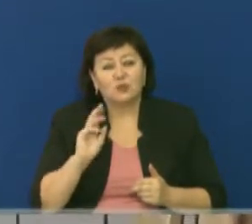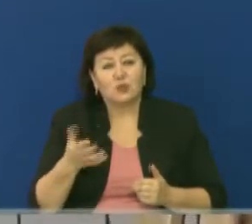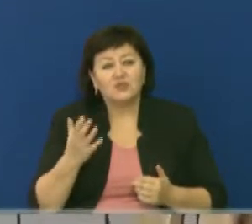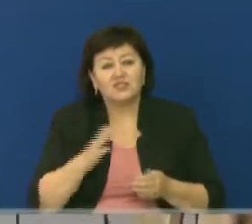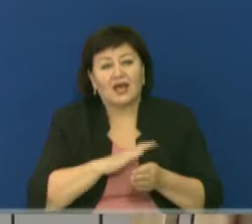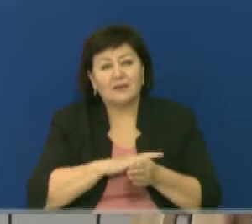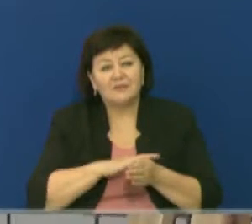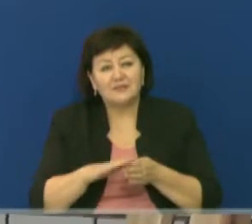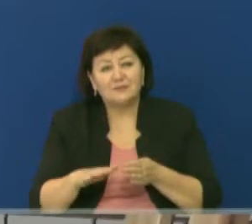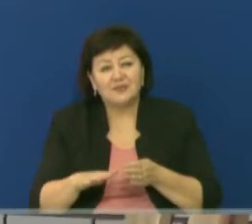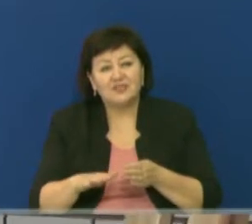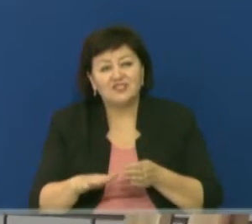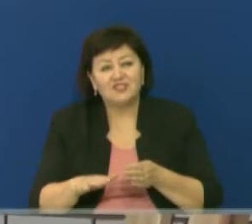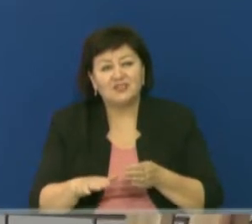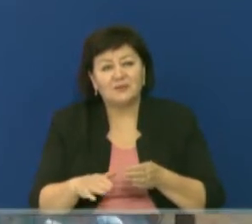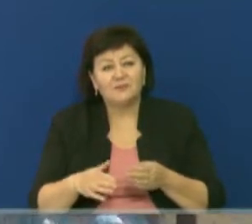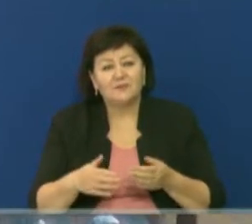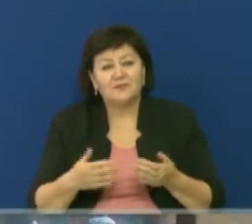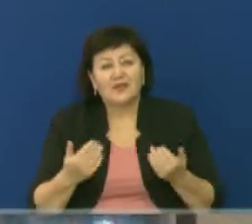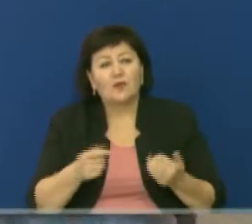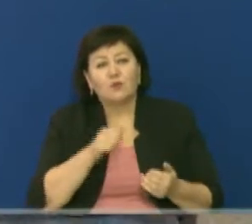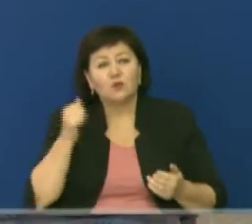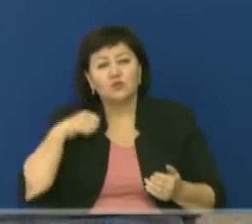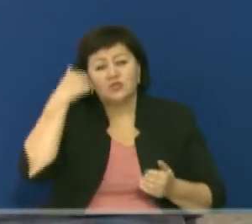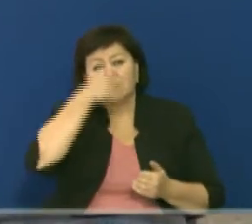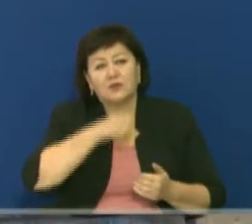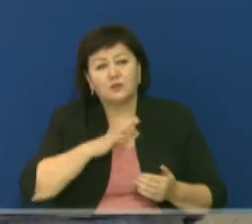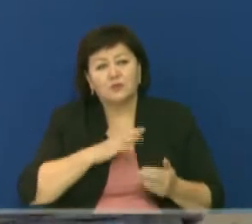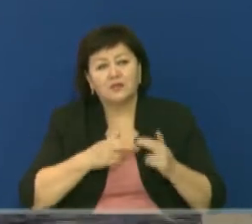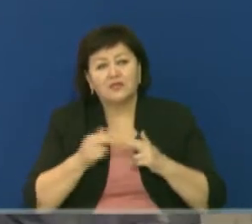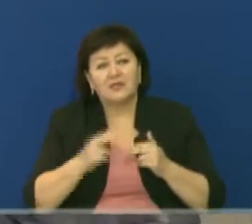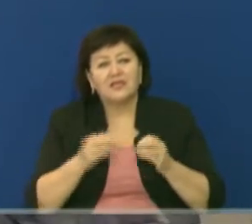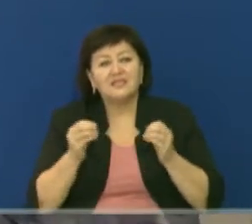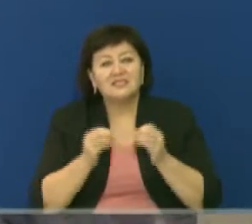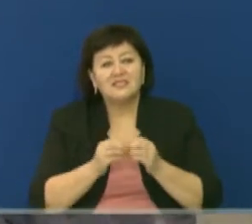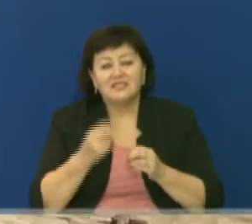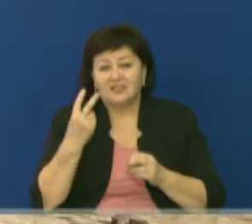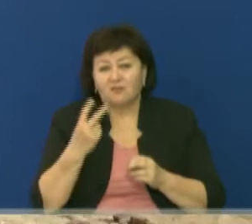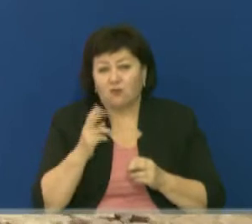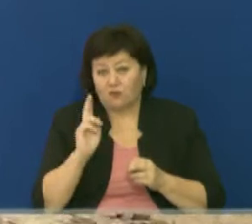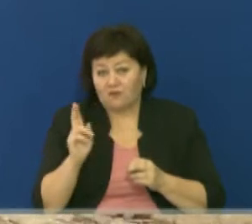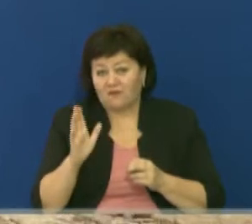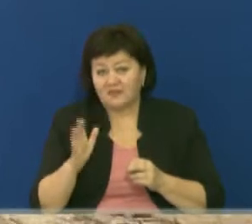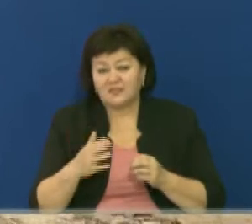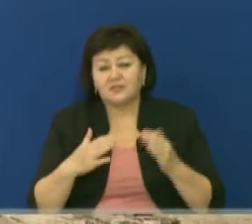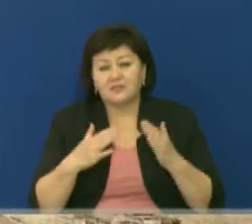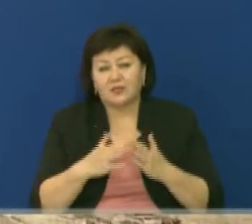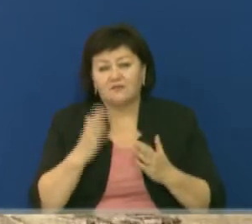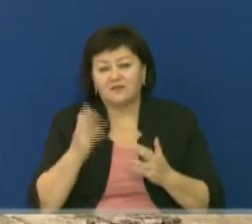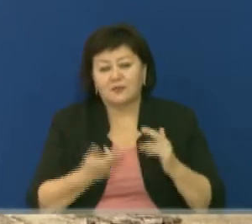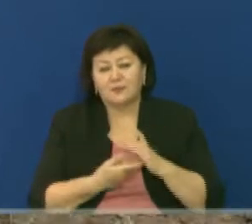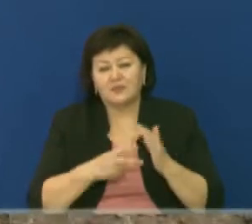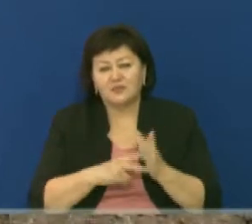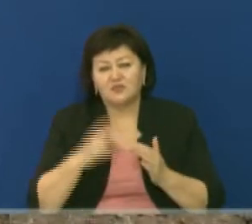обеспечению жильем многодетных семей. В прошлом году было построено 10 двухквартирных домов. В этом году планируется построить